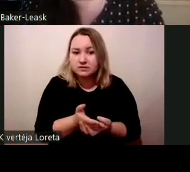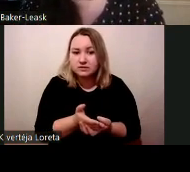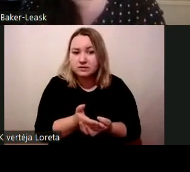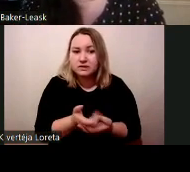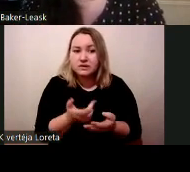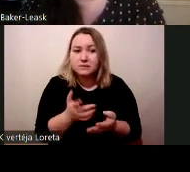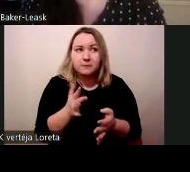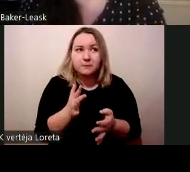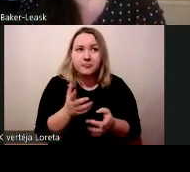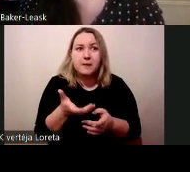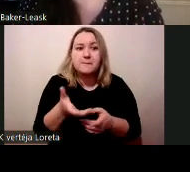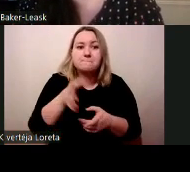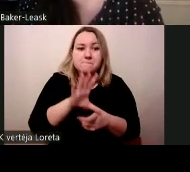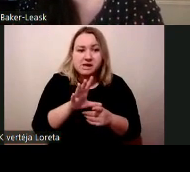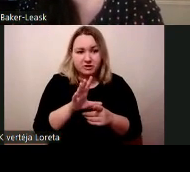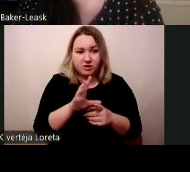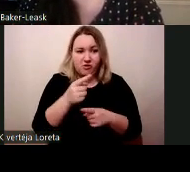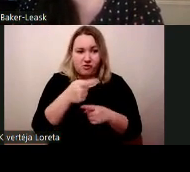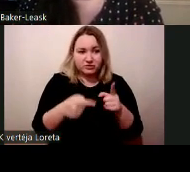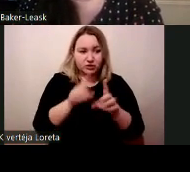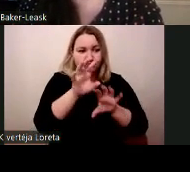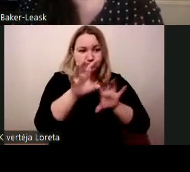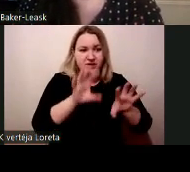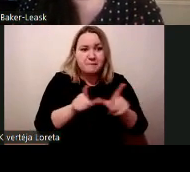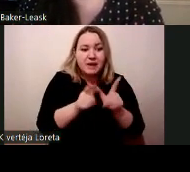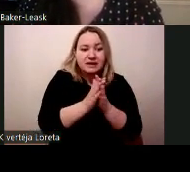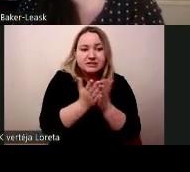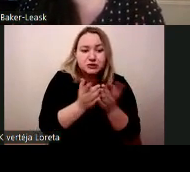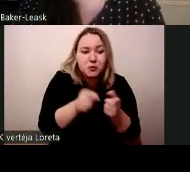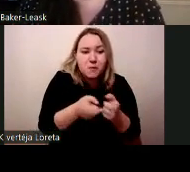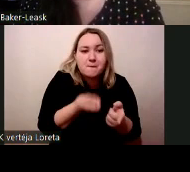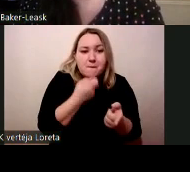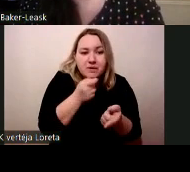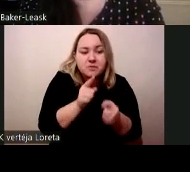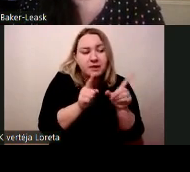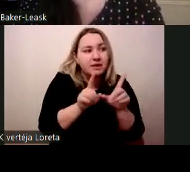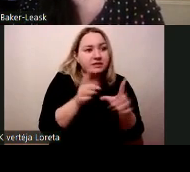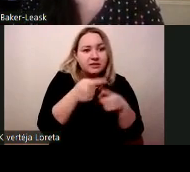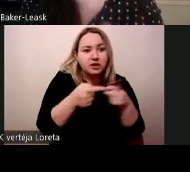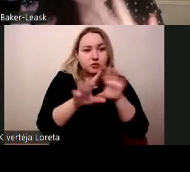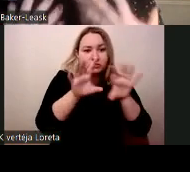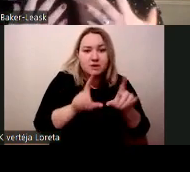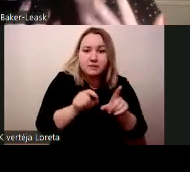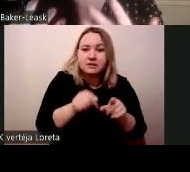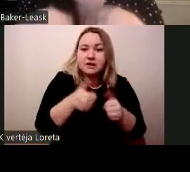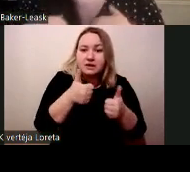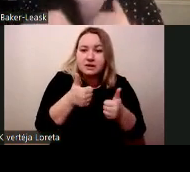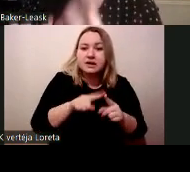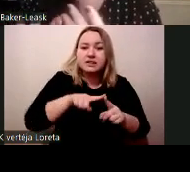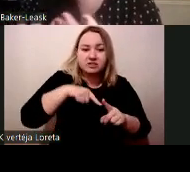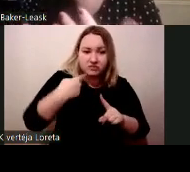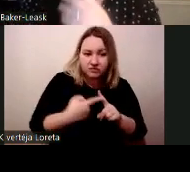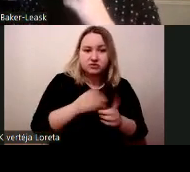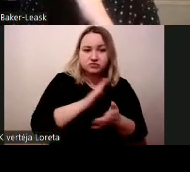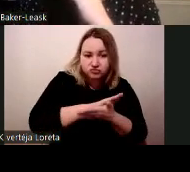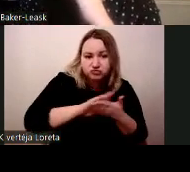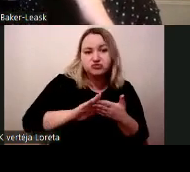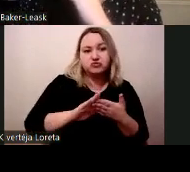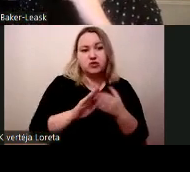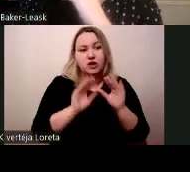kažkokių tai objektų, bet ne pačių knygų. Bet gerai, kad jau tvarkinga, gerai sužymėta,